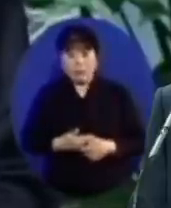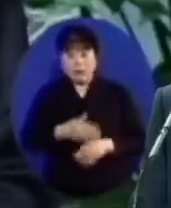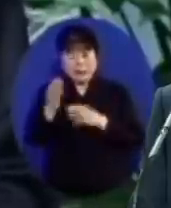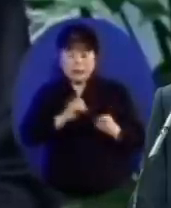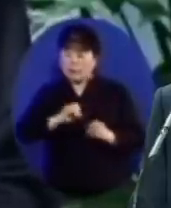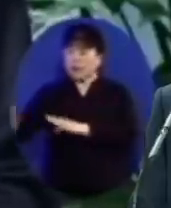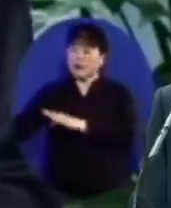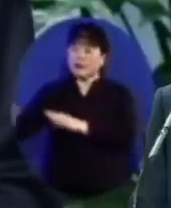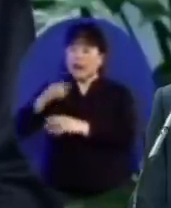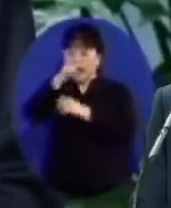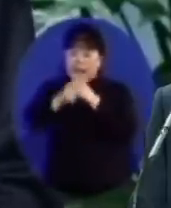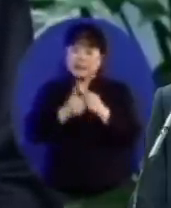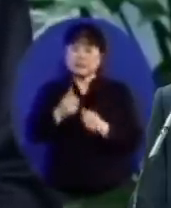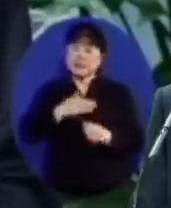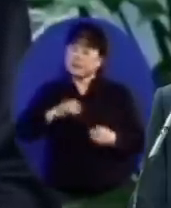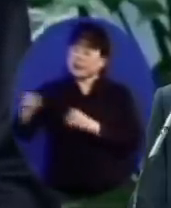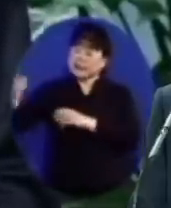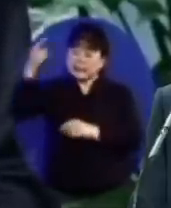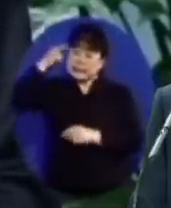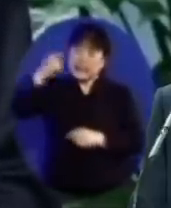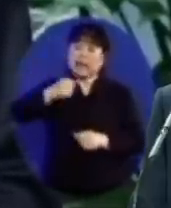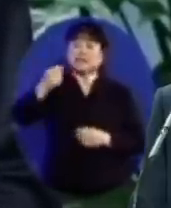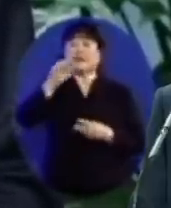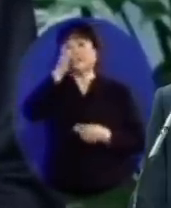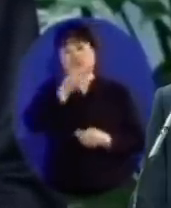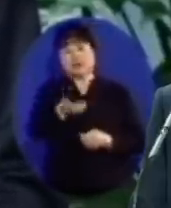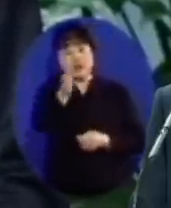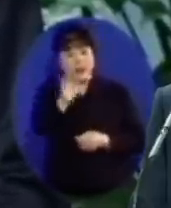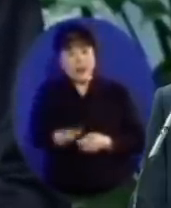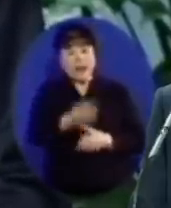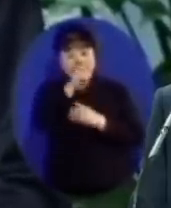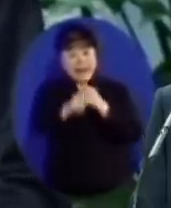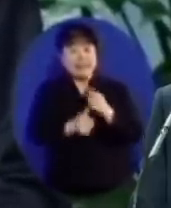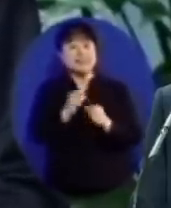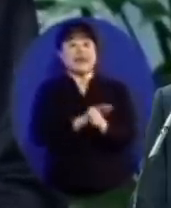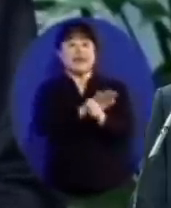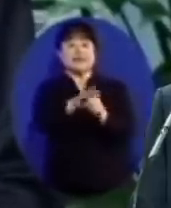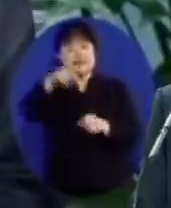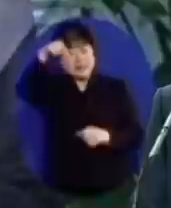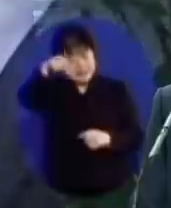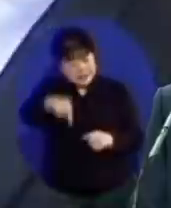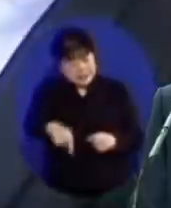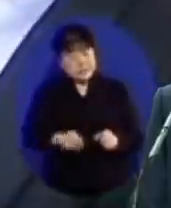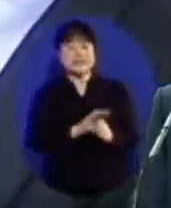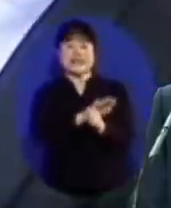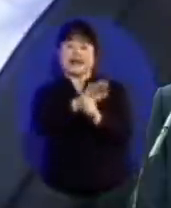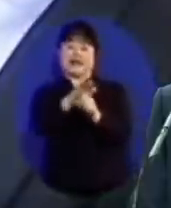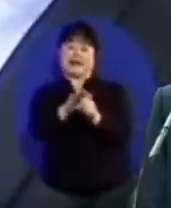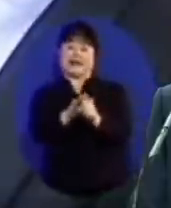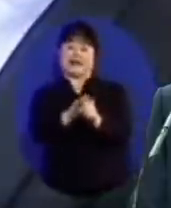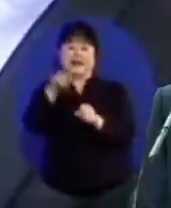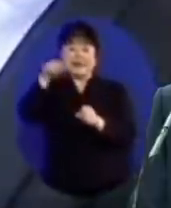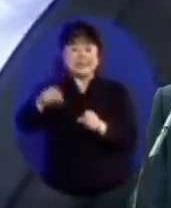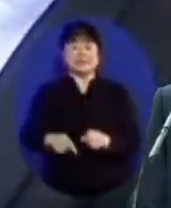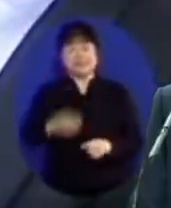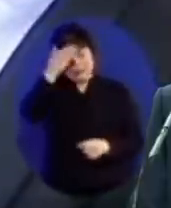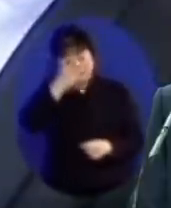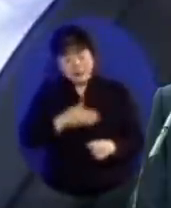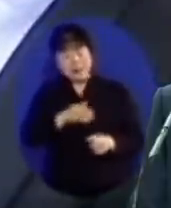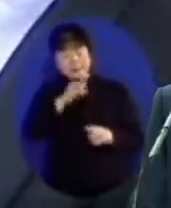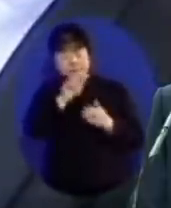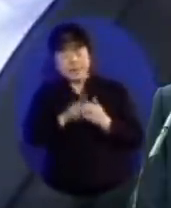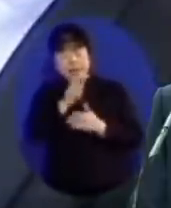것 같을 때 하나님도 나를 버렸다고 생각할 때가 많습니다. 그러나 하나님의 사랑은 깊은 사랑이기 때문에 내가 깊은 흑암의 층에 섰을